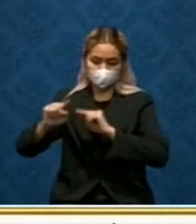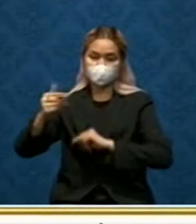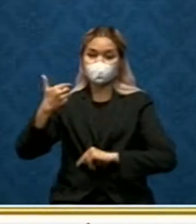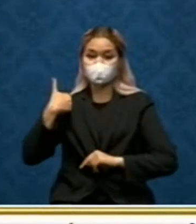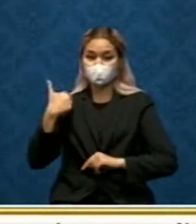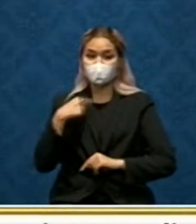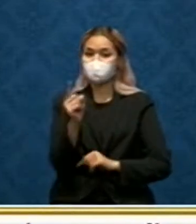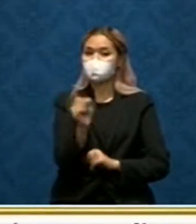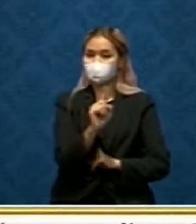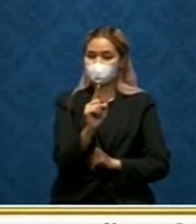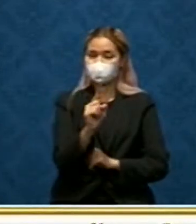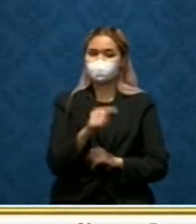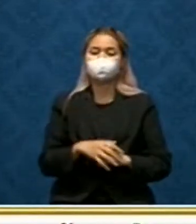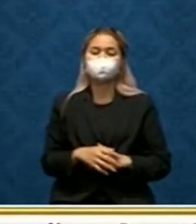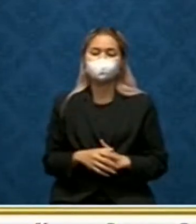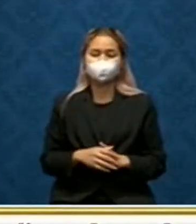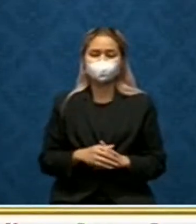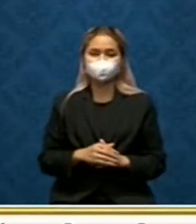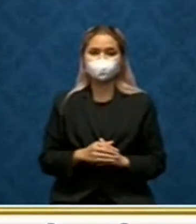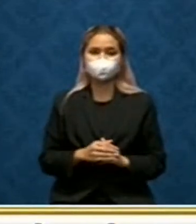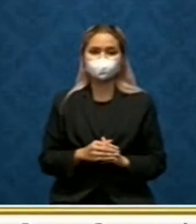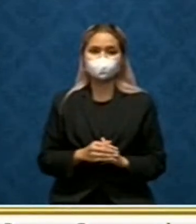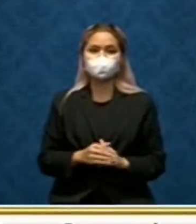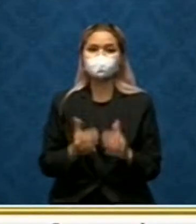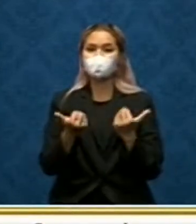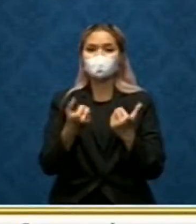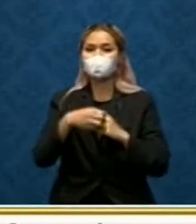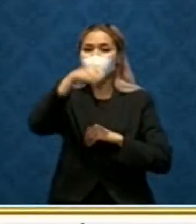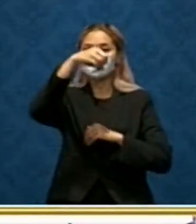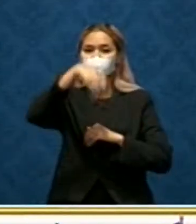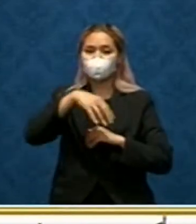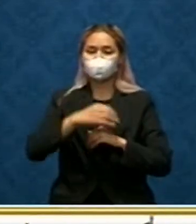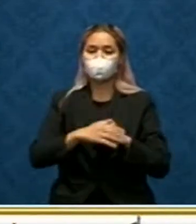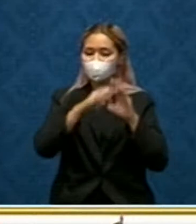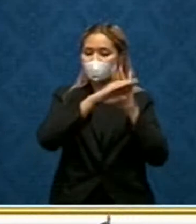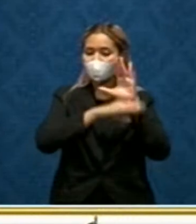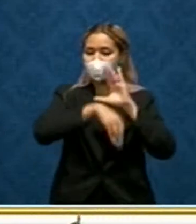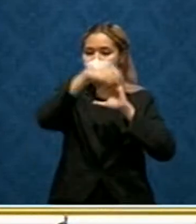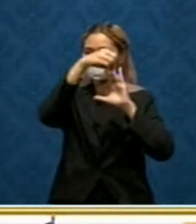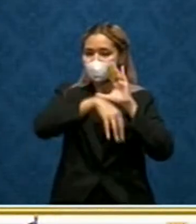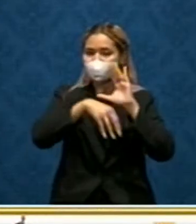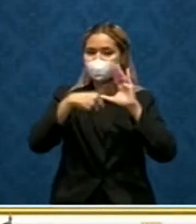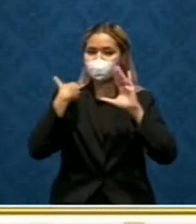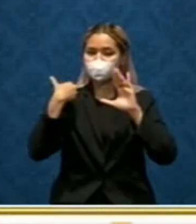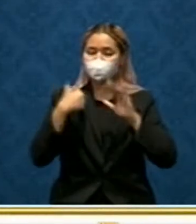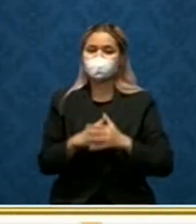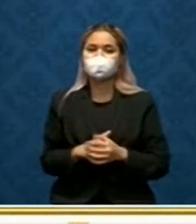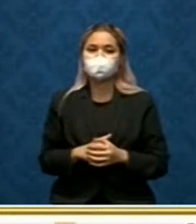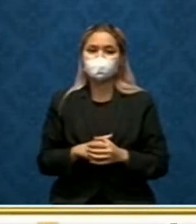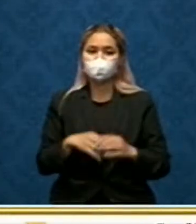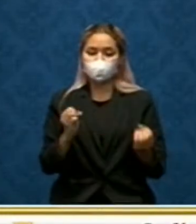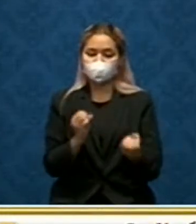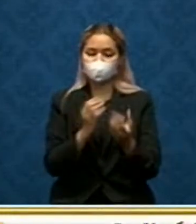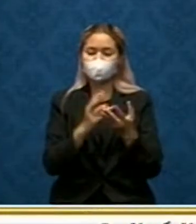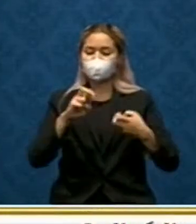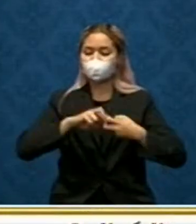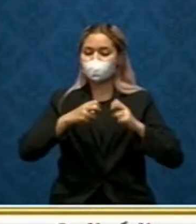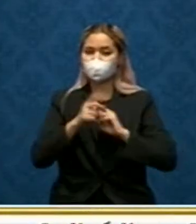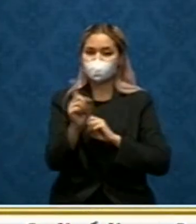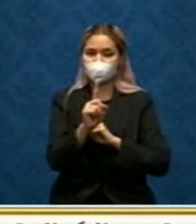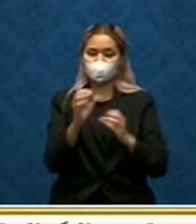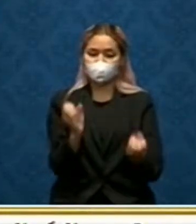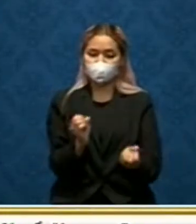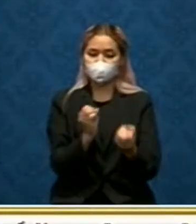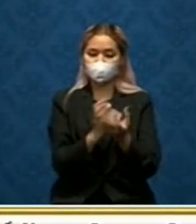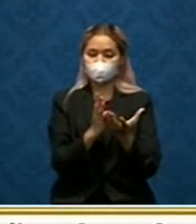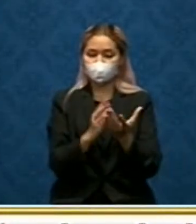ี่หลกตกอันดับน่าห่งมากเพราฉนั้นมนกระทบอะไรบ้างกระทบ